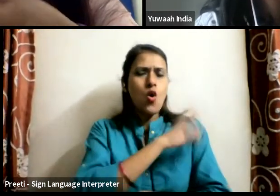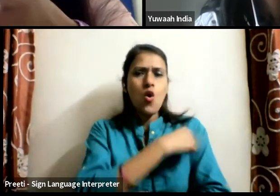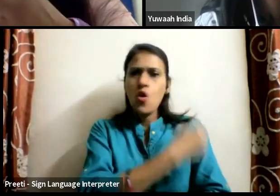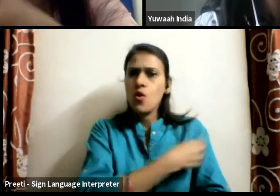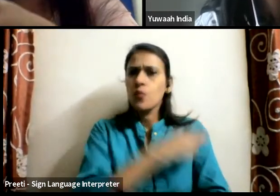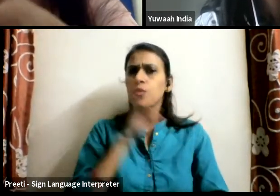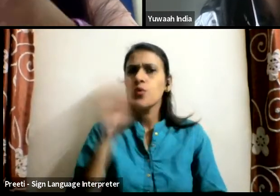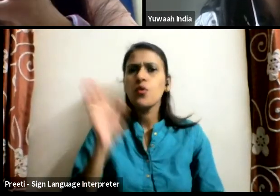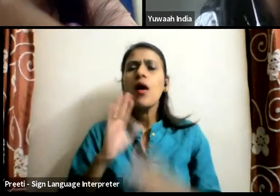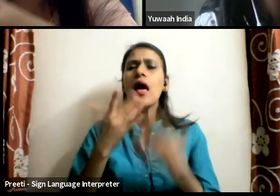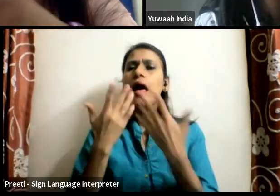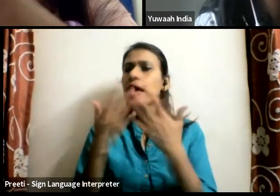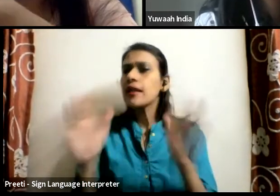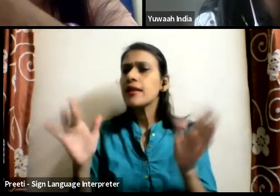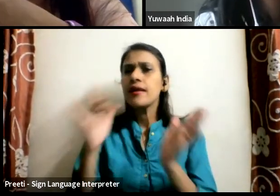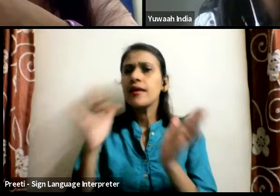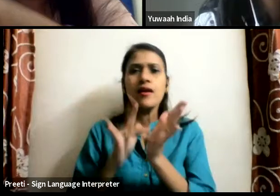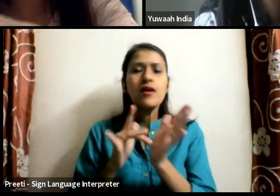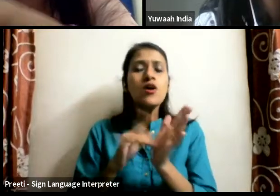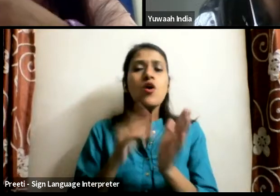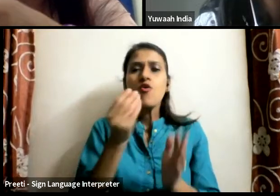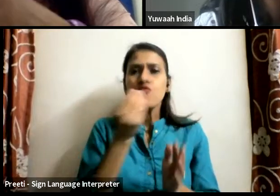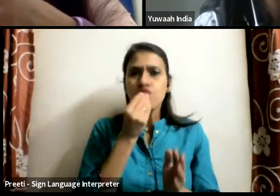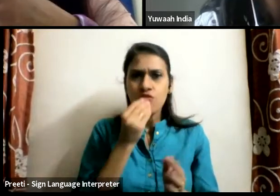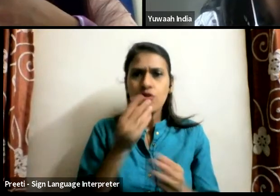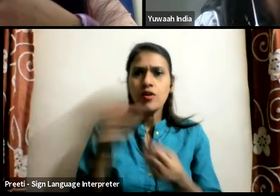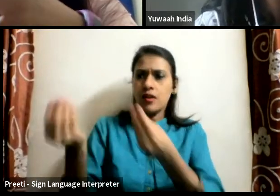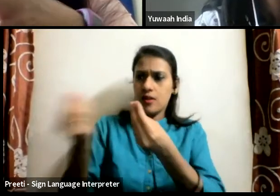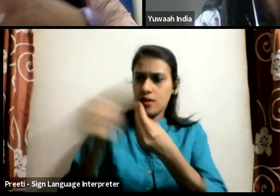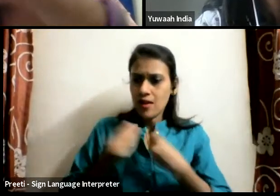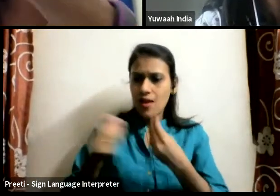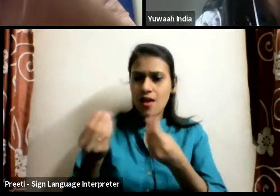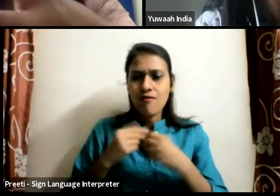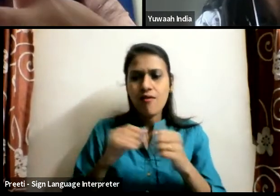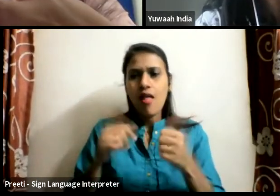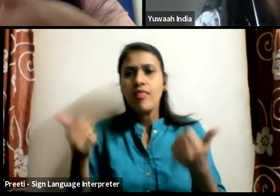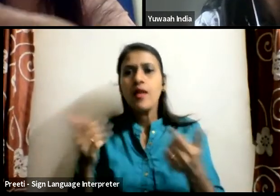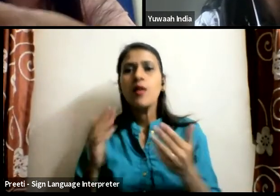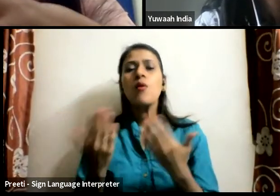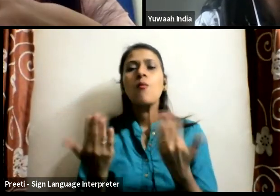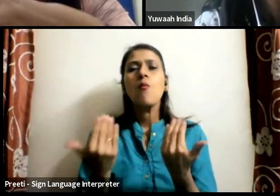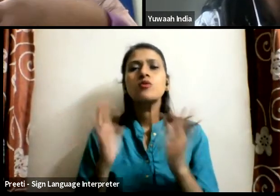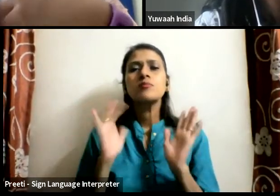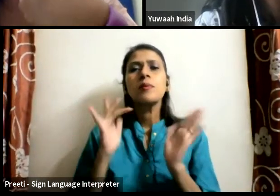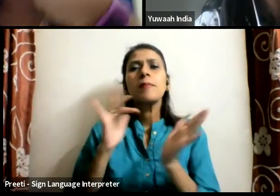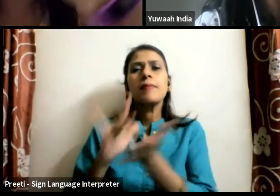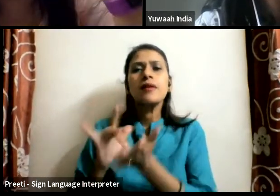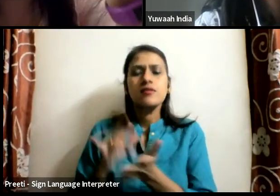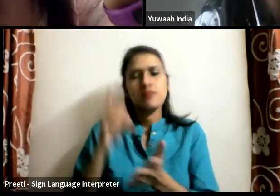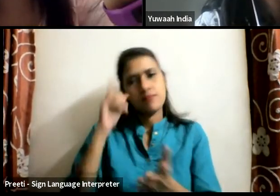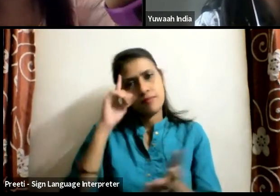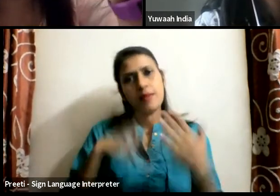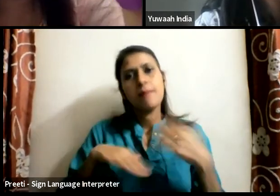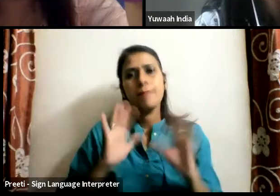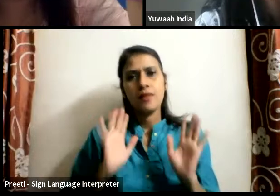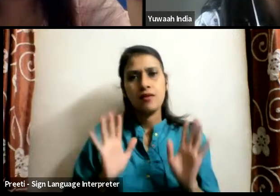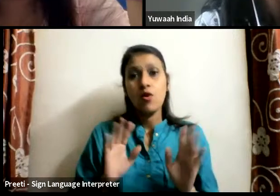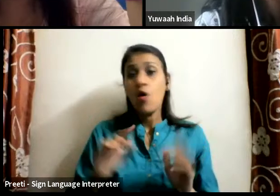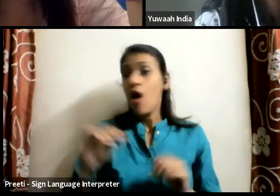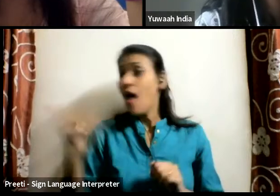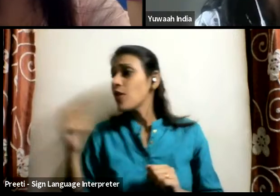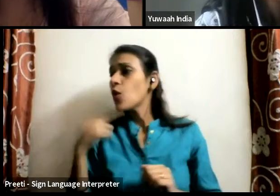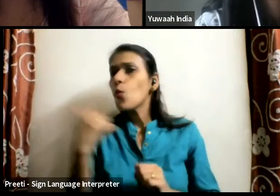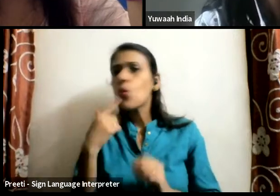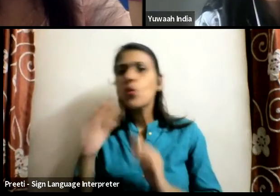फैसिलिटी, जस्ट आपको खाना पीना इस सब का देखभाल एक जगह हो सकती है क्योंकि आपके पास कोई और है नहीं आपका ये देखने के